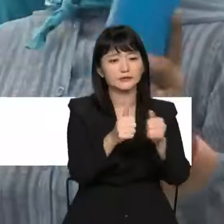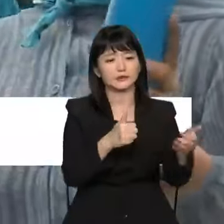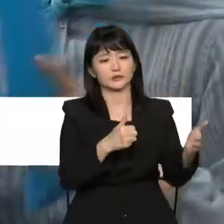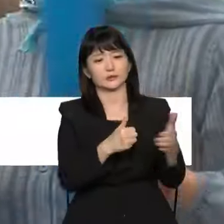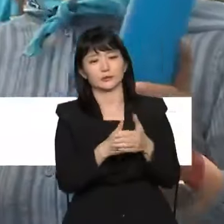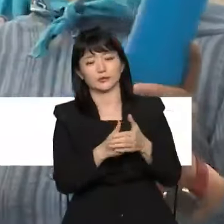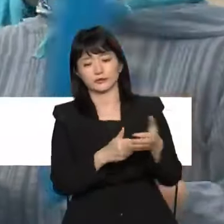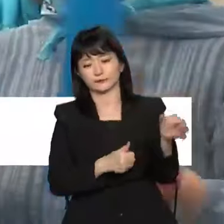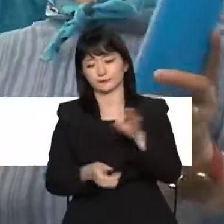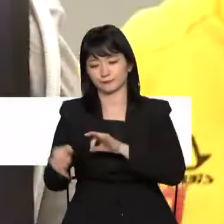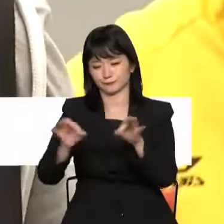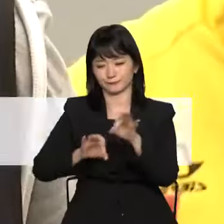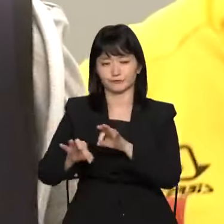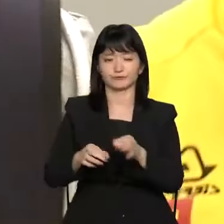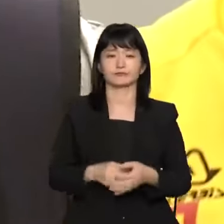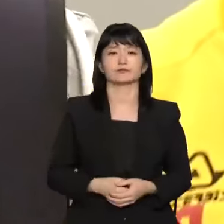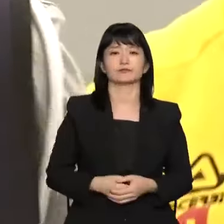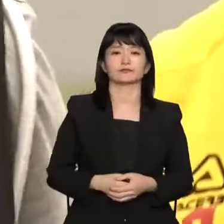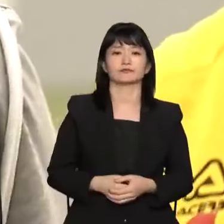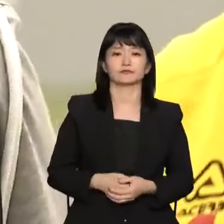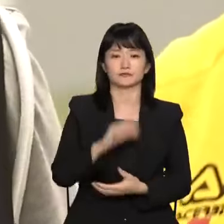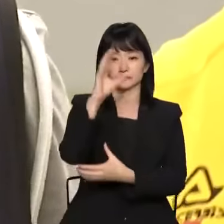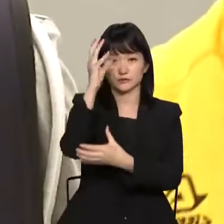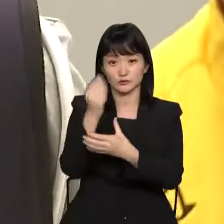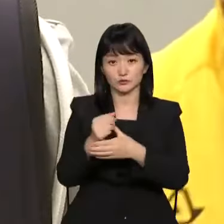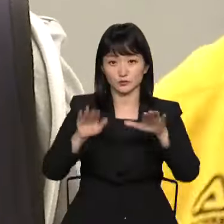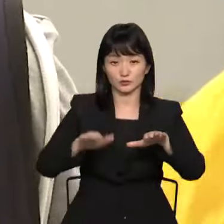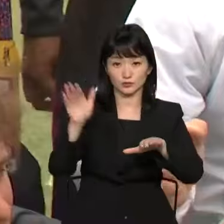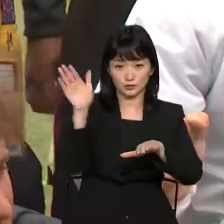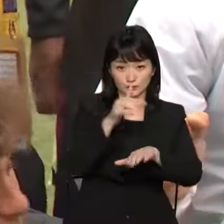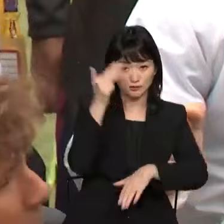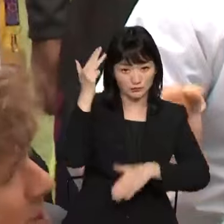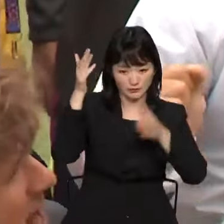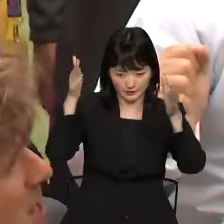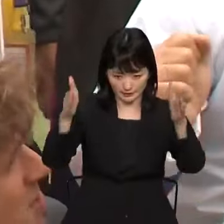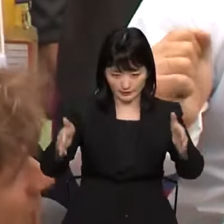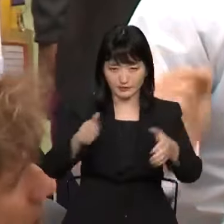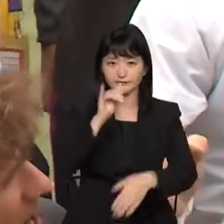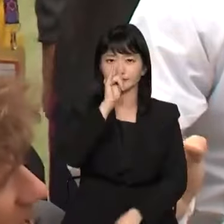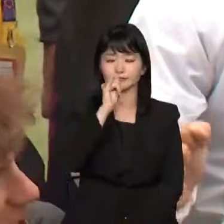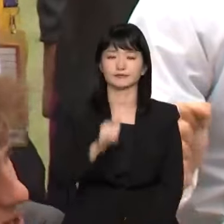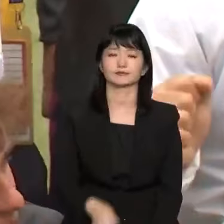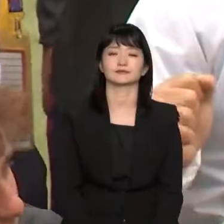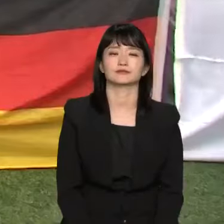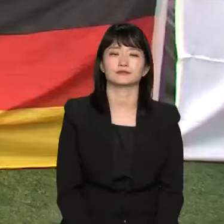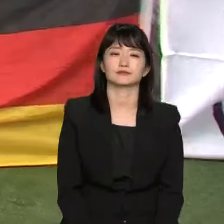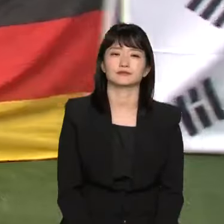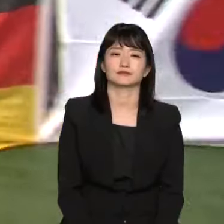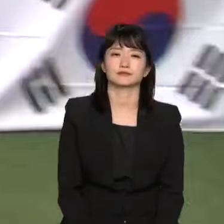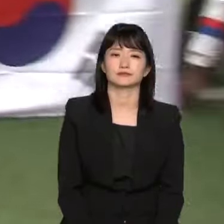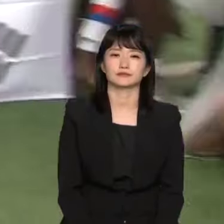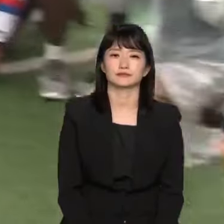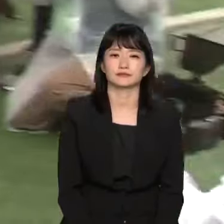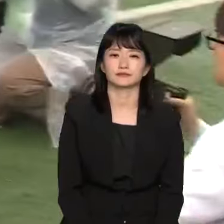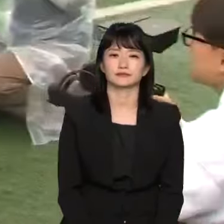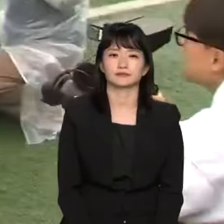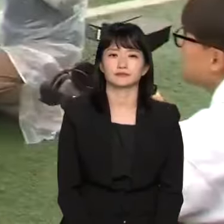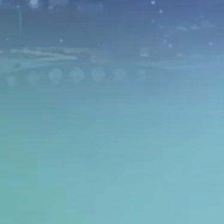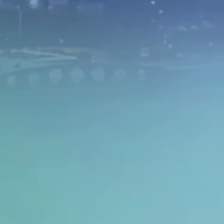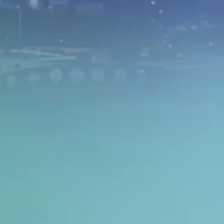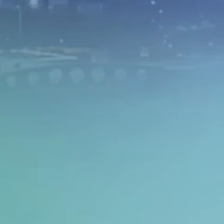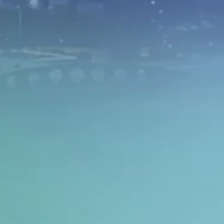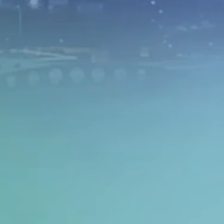힘을 보탰습니다. 홈리스 월드컵은 오늘부터 8일간 진행됩니다. JTBC 한민정입니다.